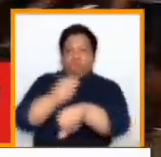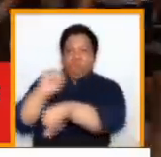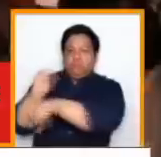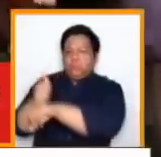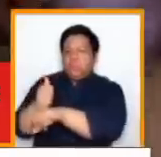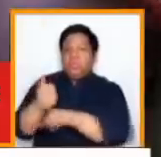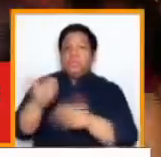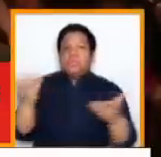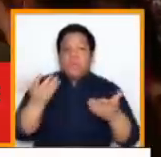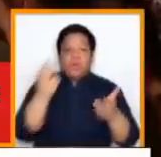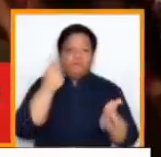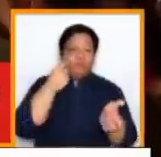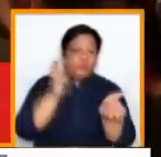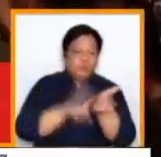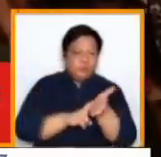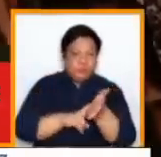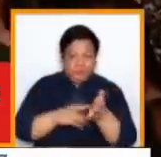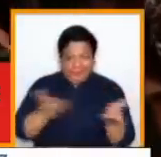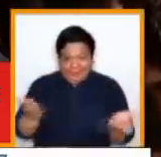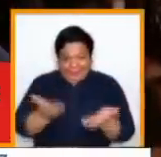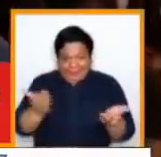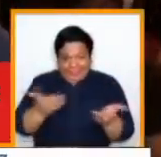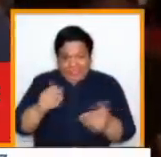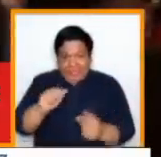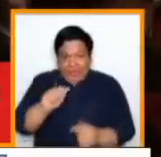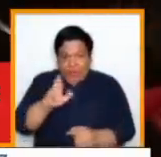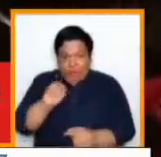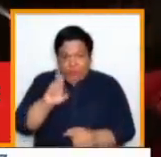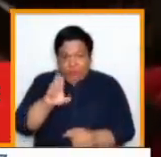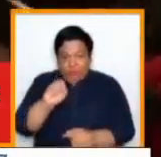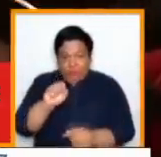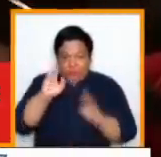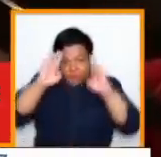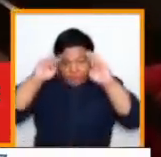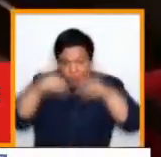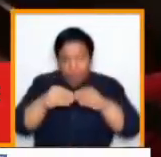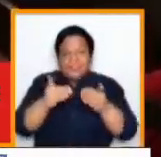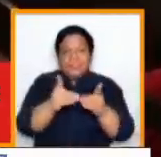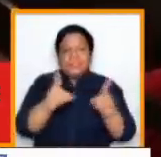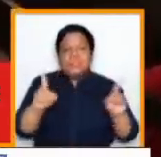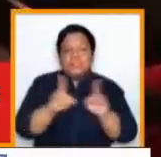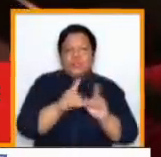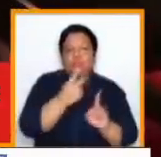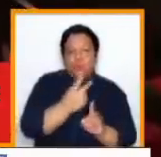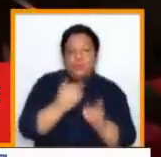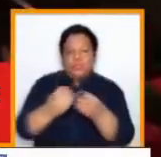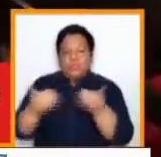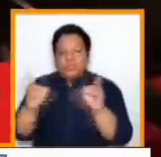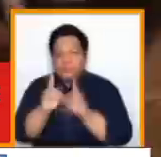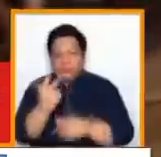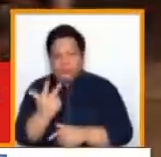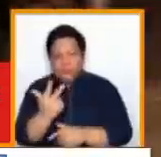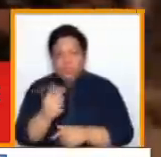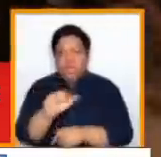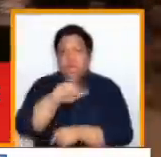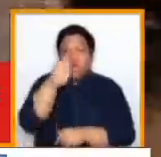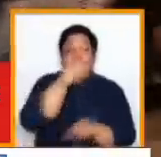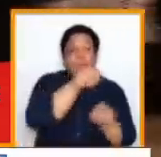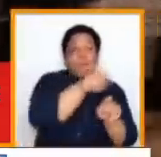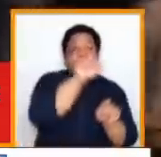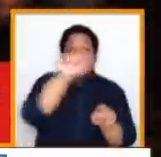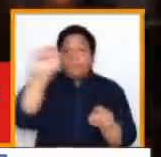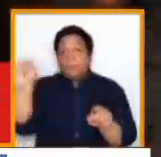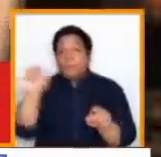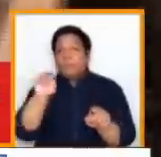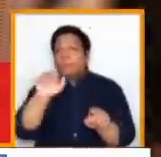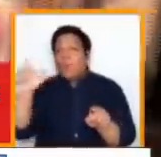Ngayon, District 2 at 3 na lang ang naka-assign dito sa Aroseros. Habang inahati-hati sa iba't ibang mall sa Maynila ang ibang mga